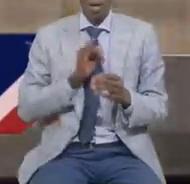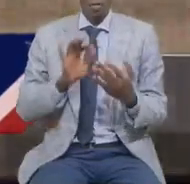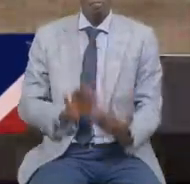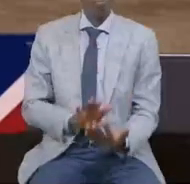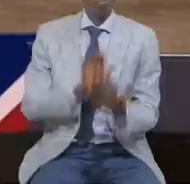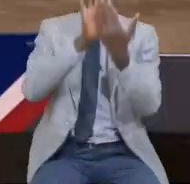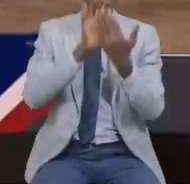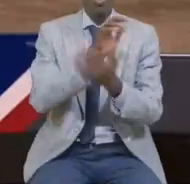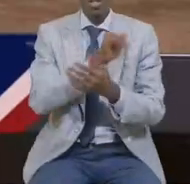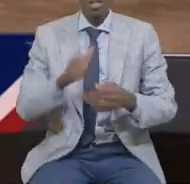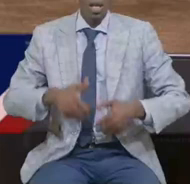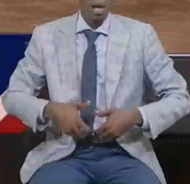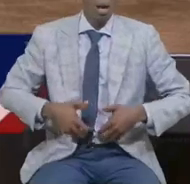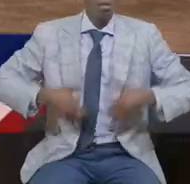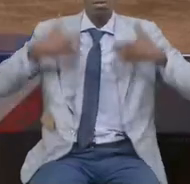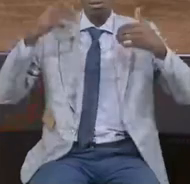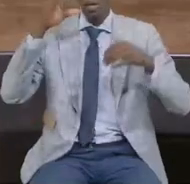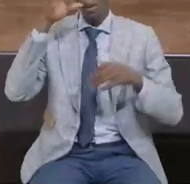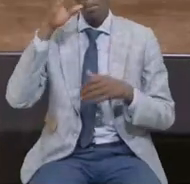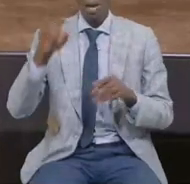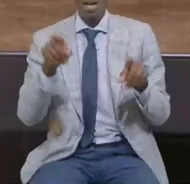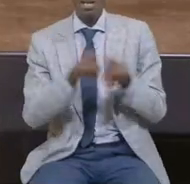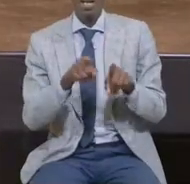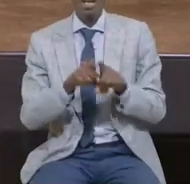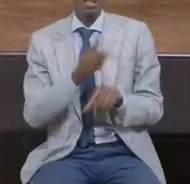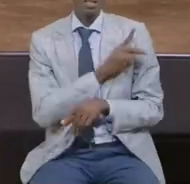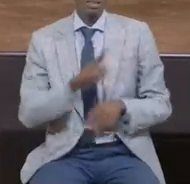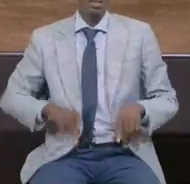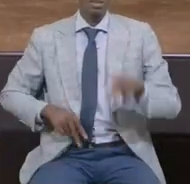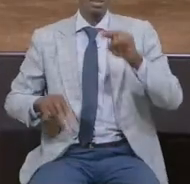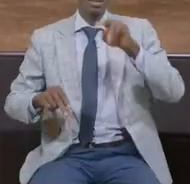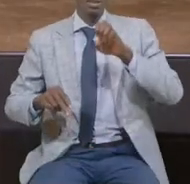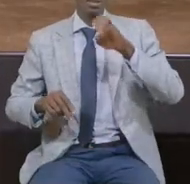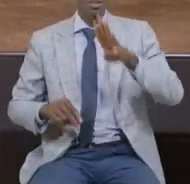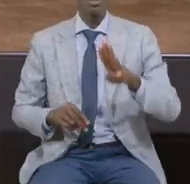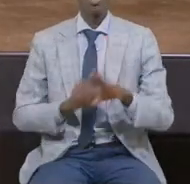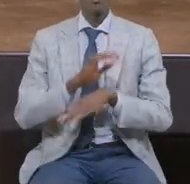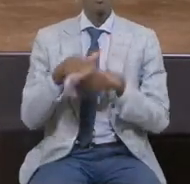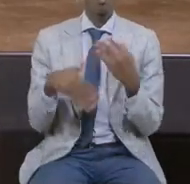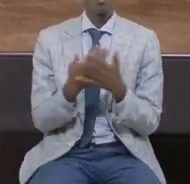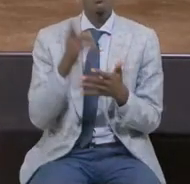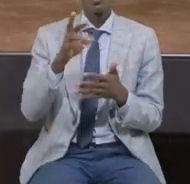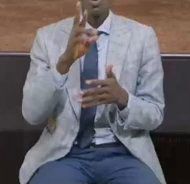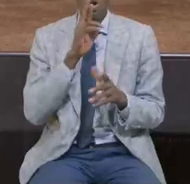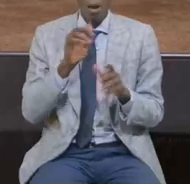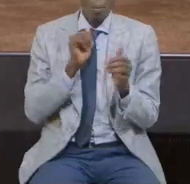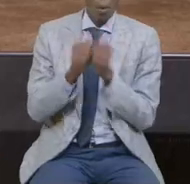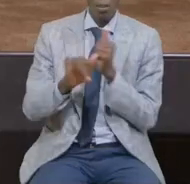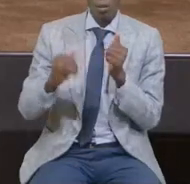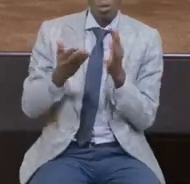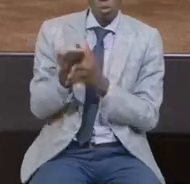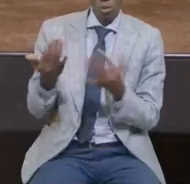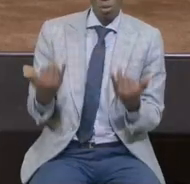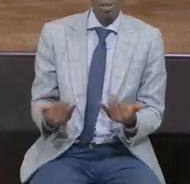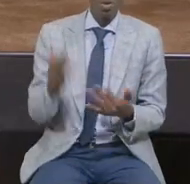je fais face à un tyran, un furieux comme Nebuchadnezzar, tout ce que tu traverses là ne serait